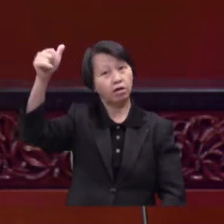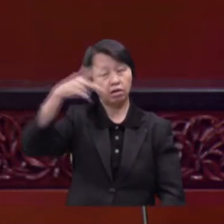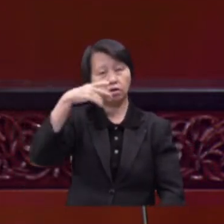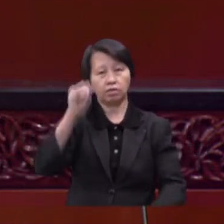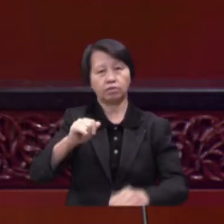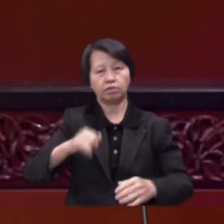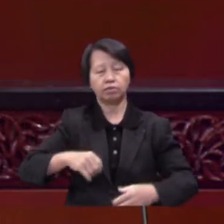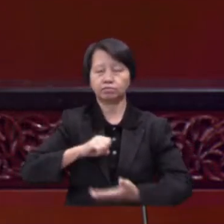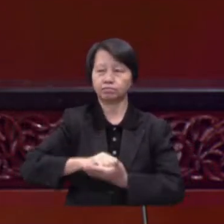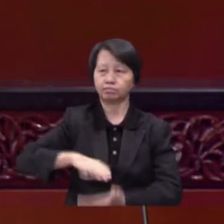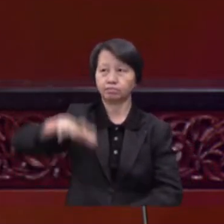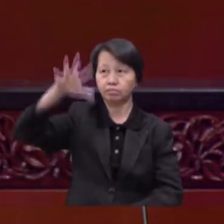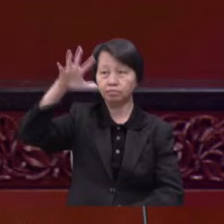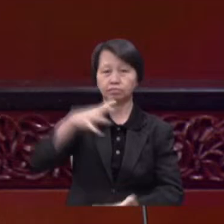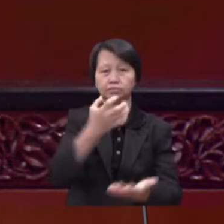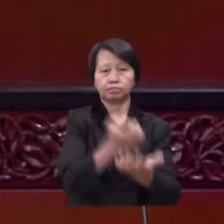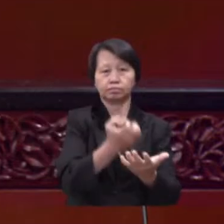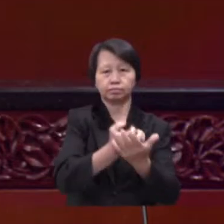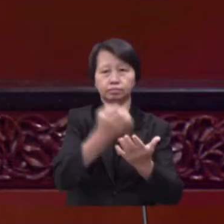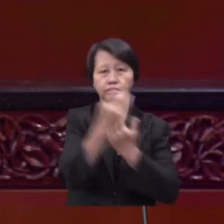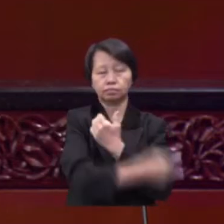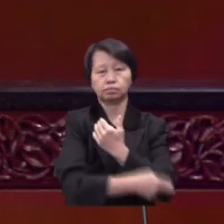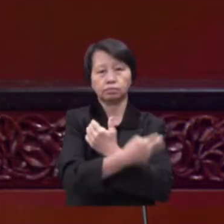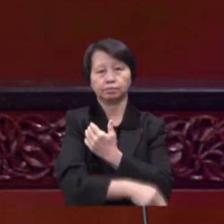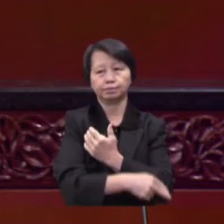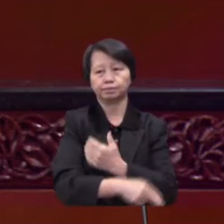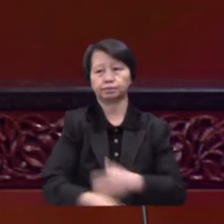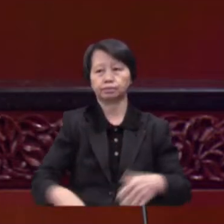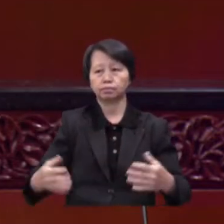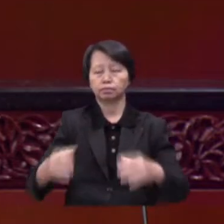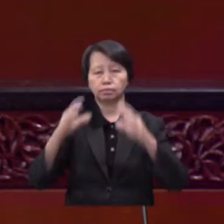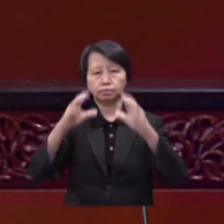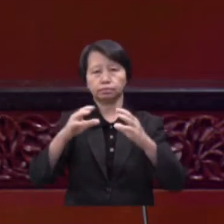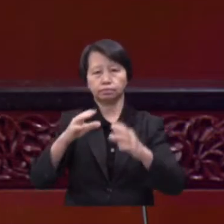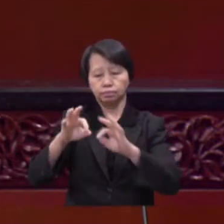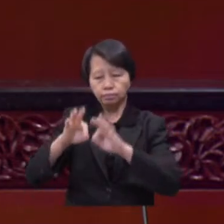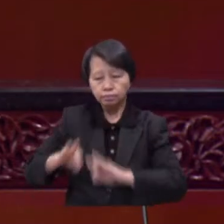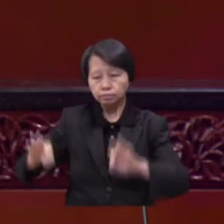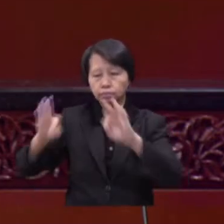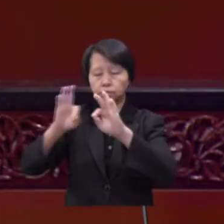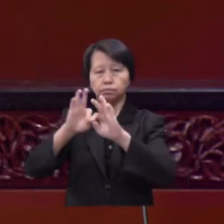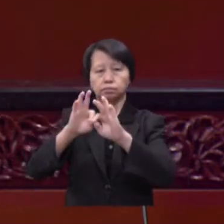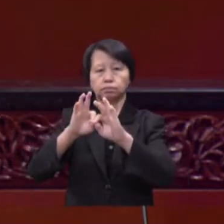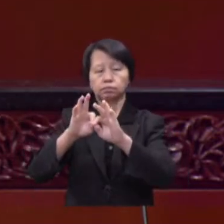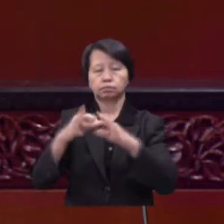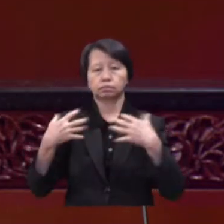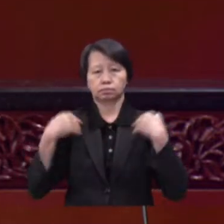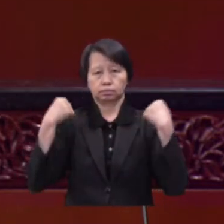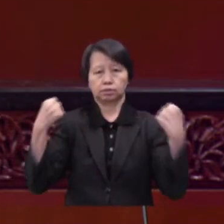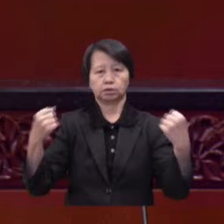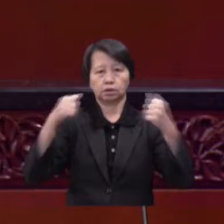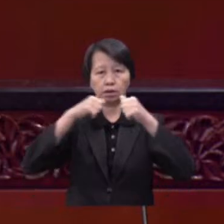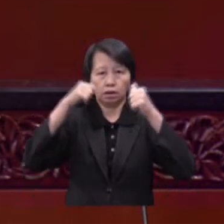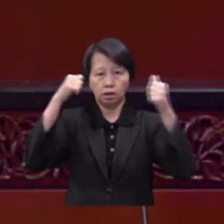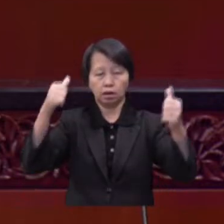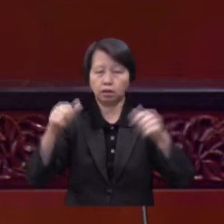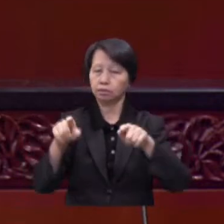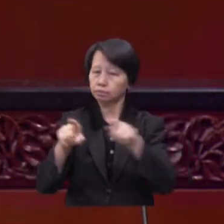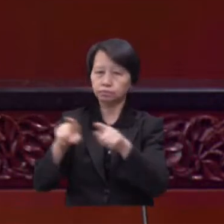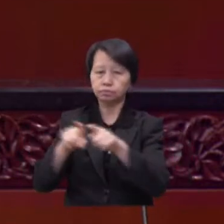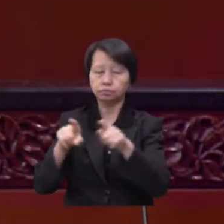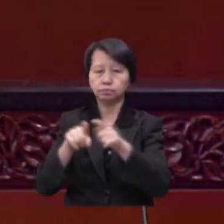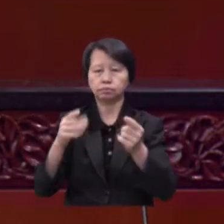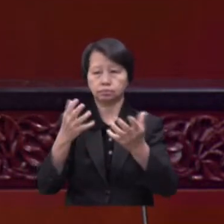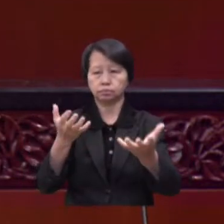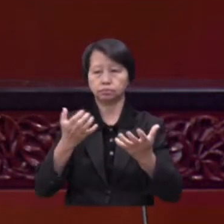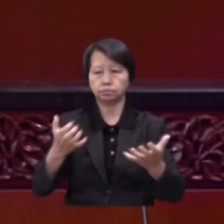kemakmuran ekonomi negara pendekatan mengutamakan kepentingan kesehatan awal adalah selarik dengan